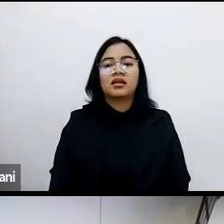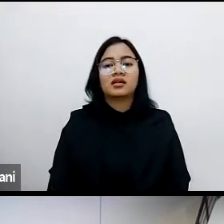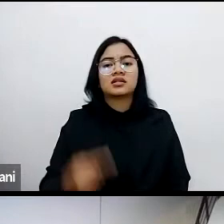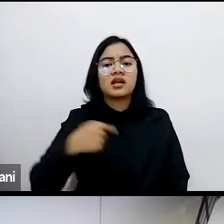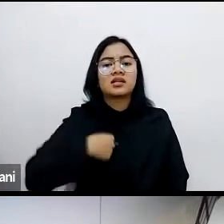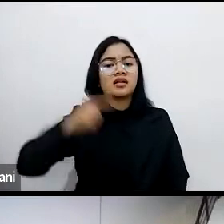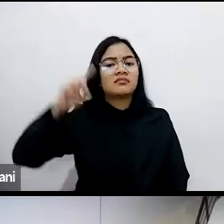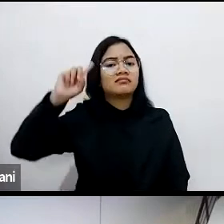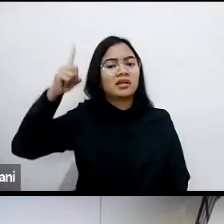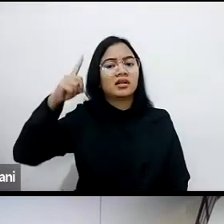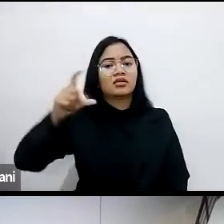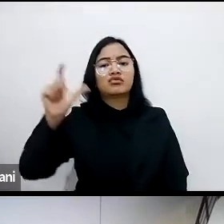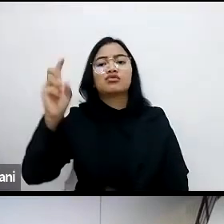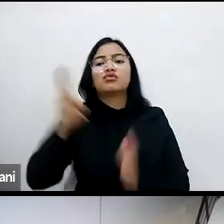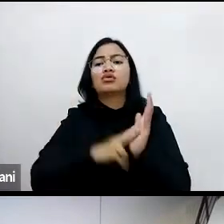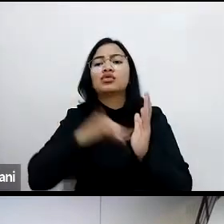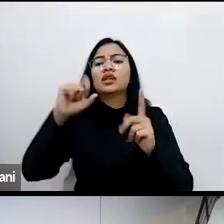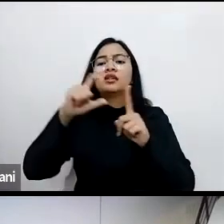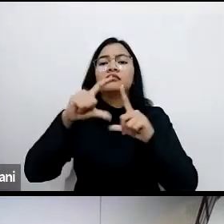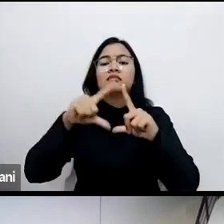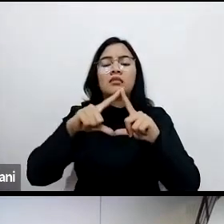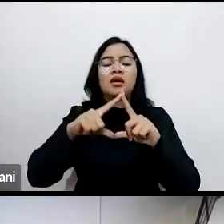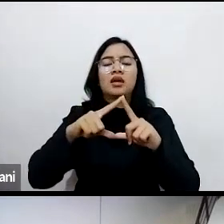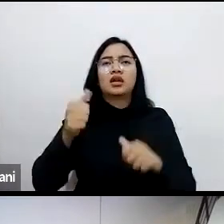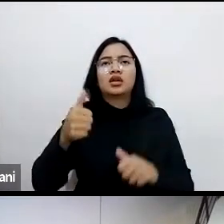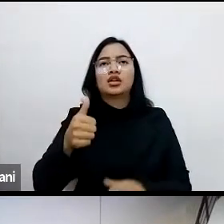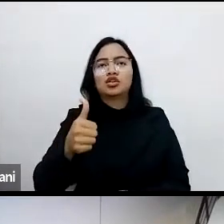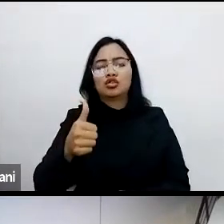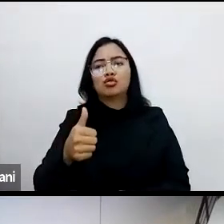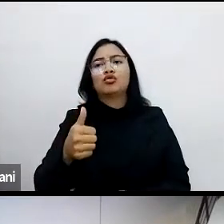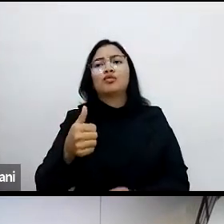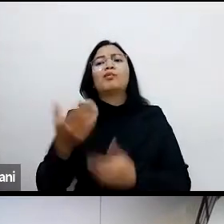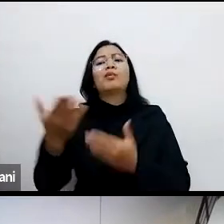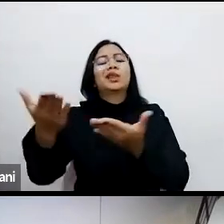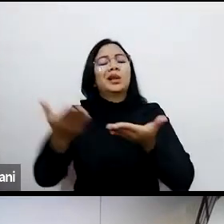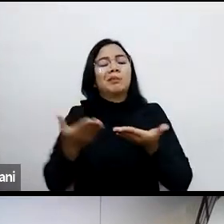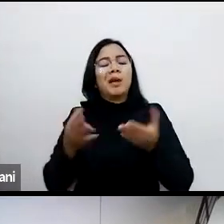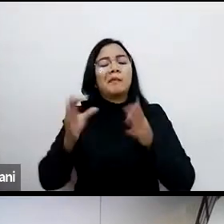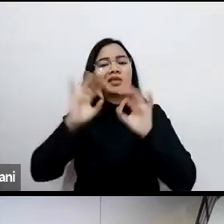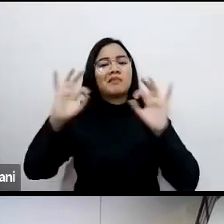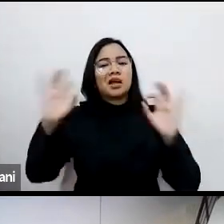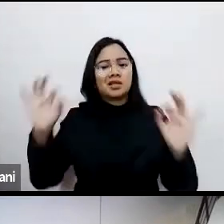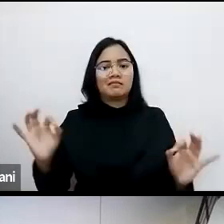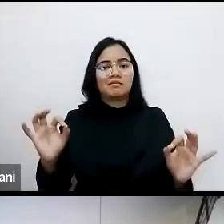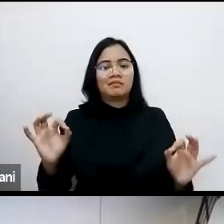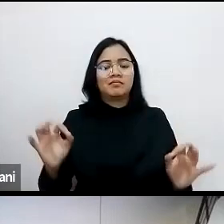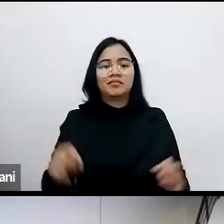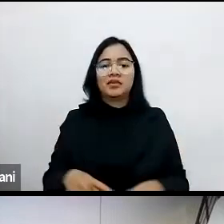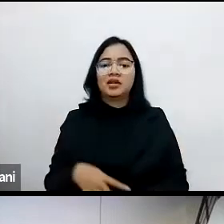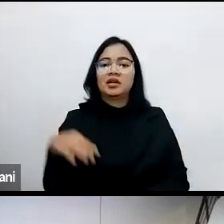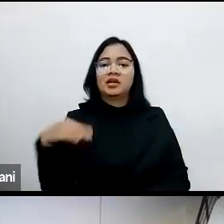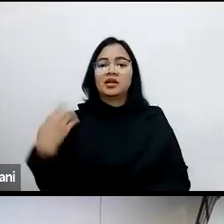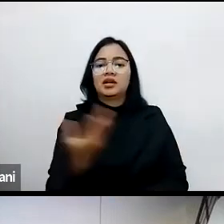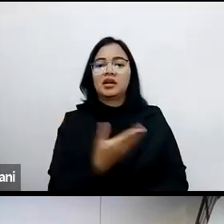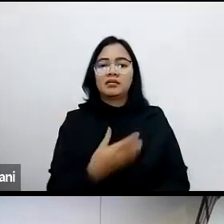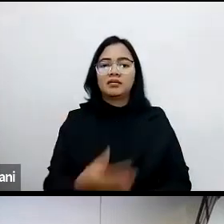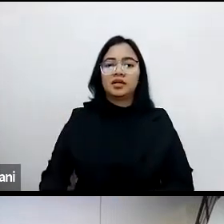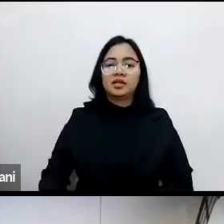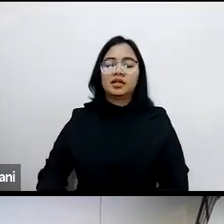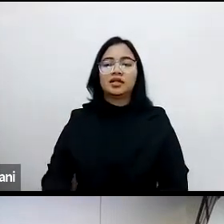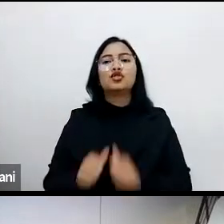demokratis ya. Jadi kami menerima keberagaman karena memang kami dituntut untuk